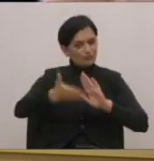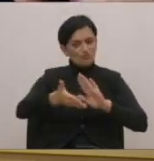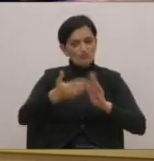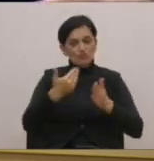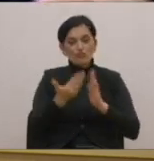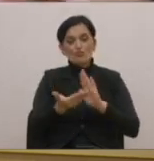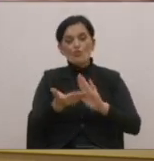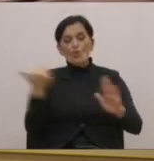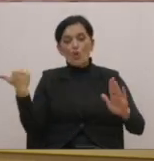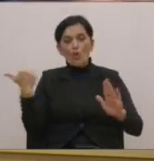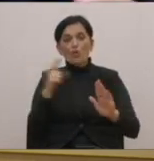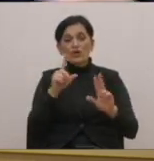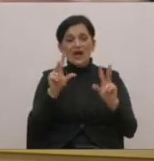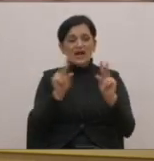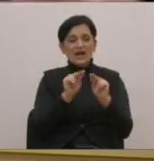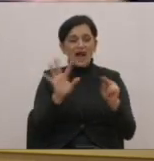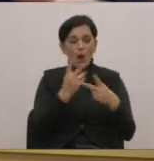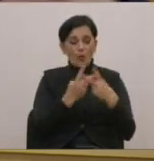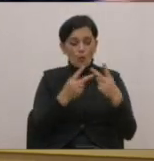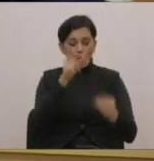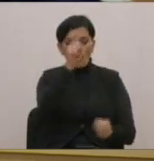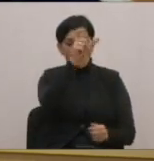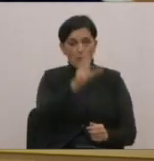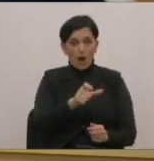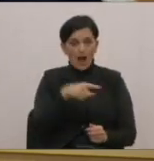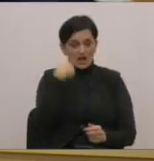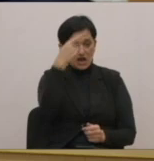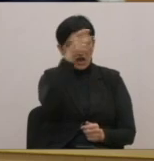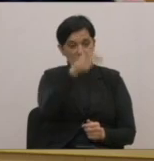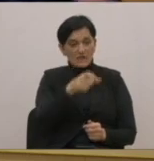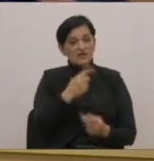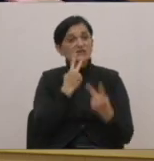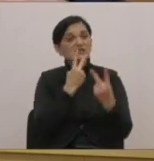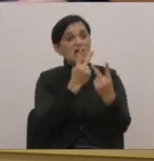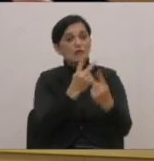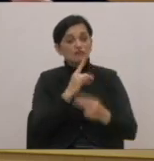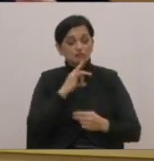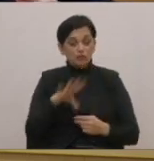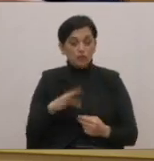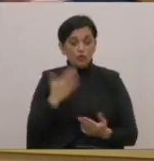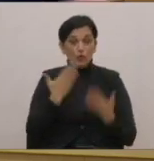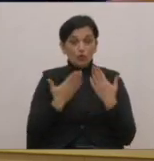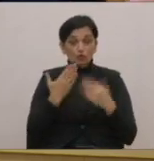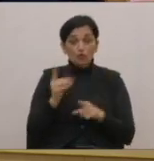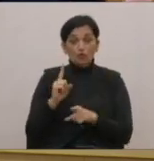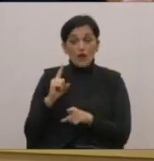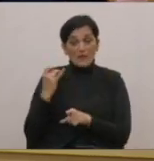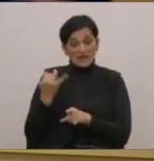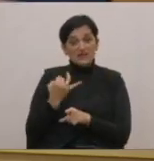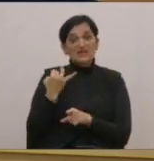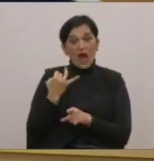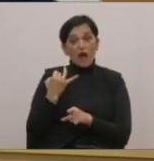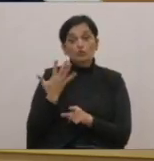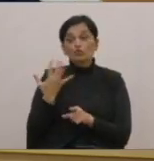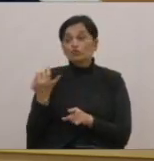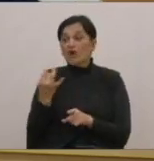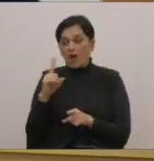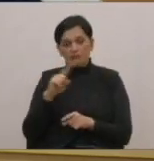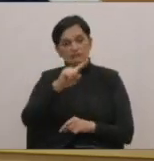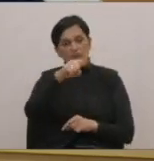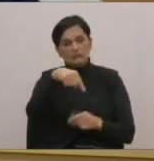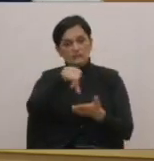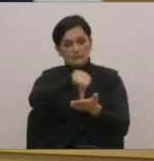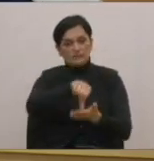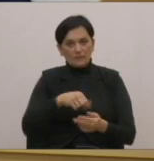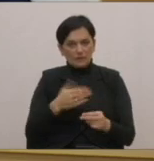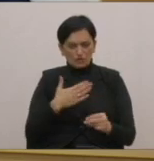აი გაუბედურებული პატიმარი პირადად არ ეყოლება სანახავი, თუ რამე დააინტერესებს მხოლოდ ამ შემთხვევაში. ჩემი